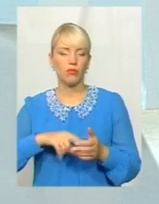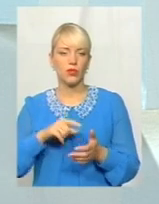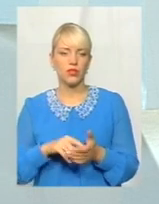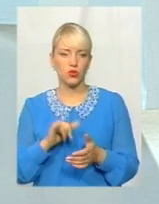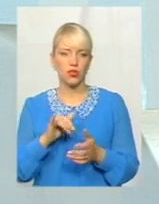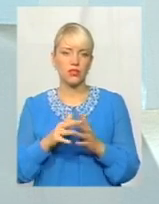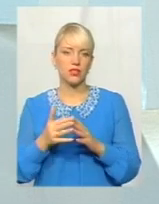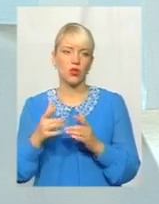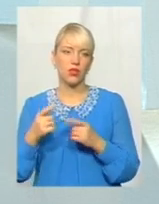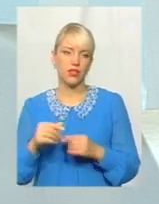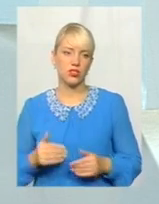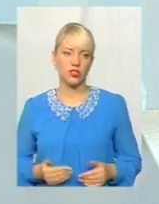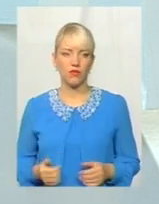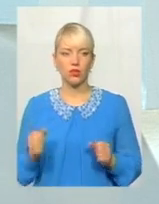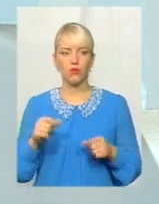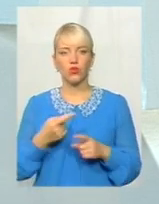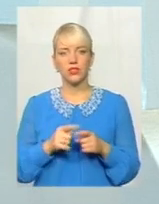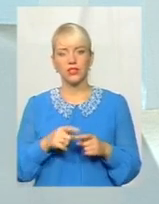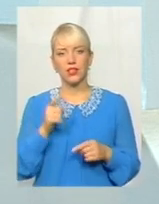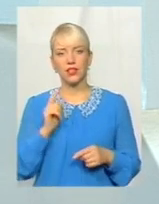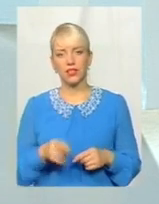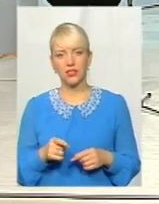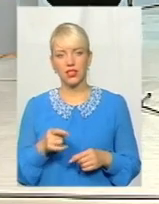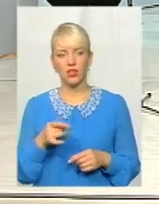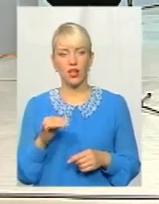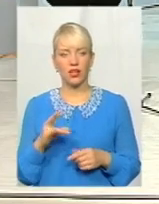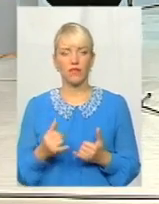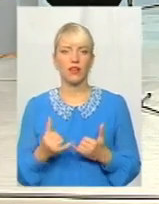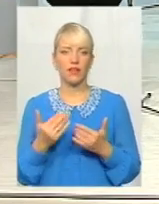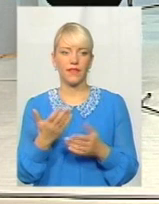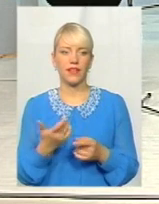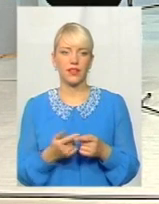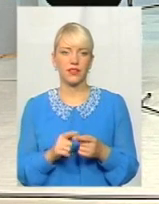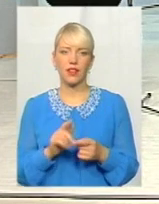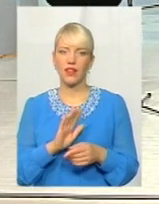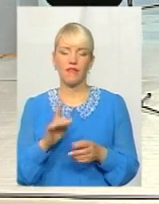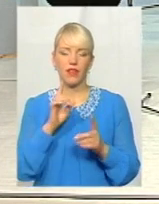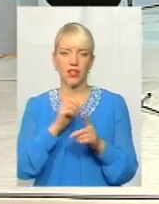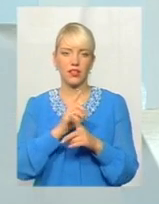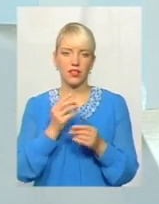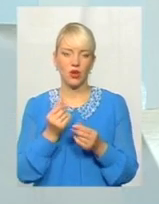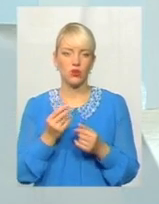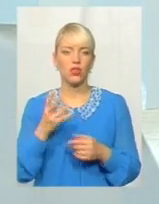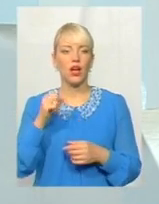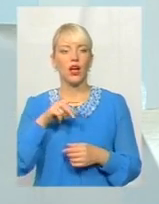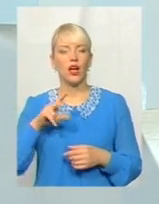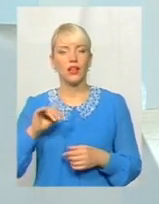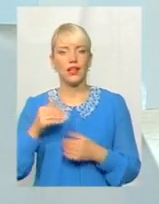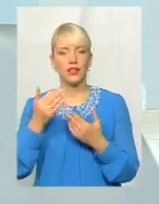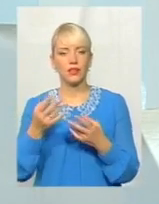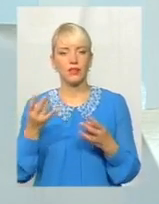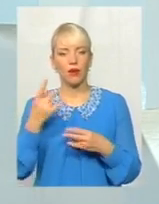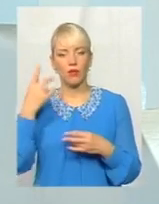І, можливо, там ту 1000 гривень для них це невеликі гроші, але їм важливо було зрозуміти, що в